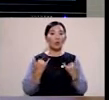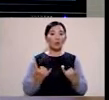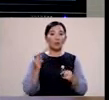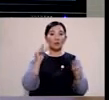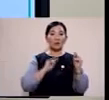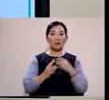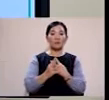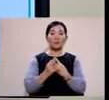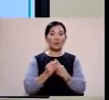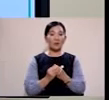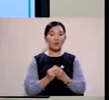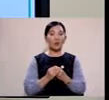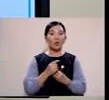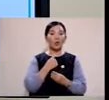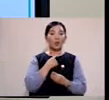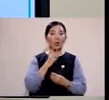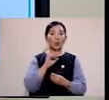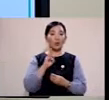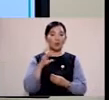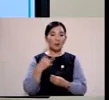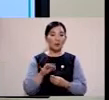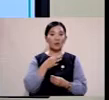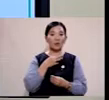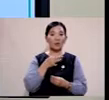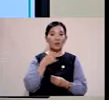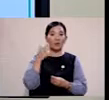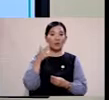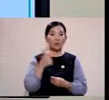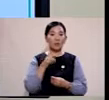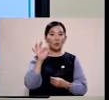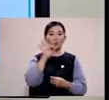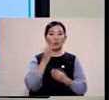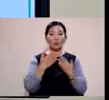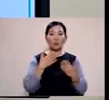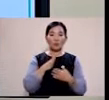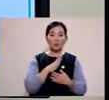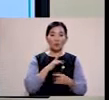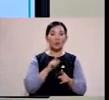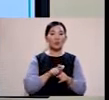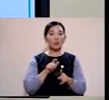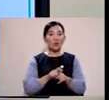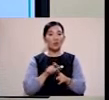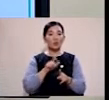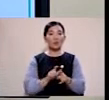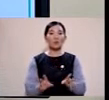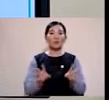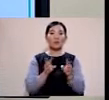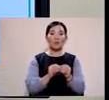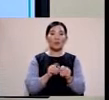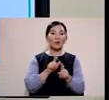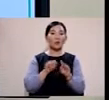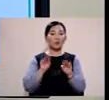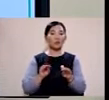darsimizda siz bilan nutqiy va grammatik mavzularda suhbatlashdik. So'zlar, so'z birikmalari,